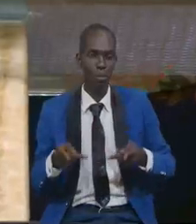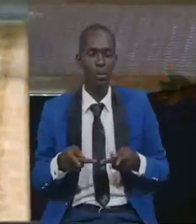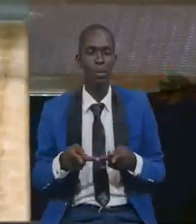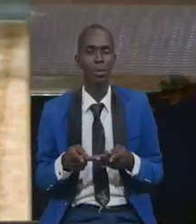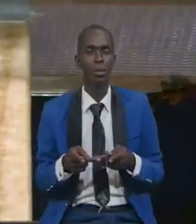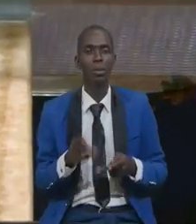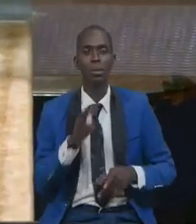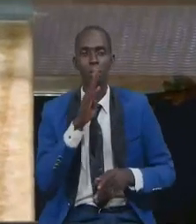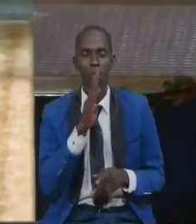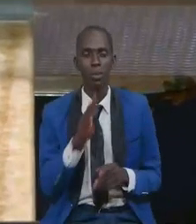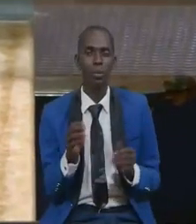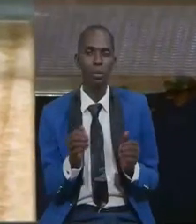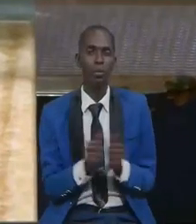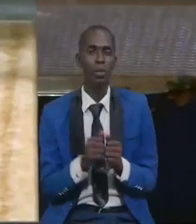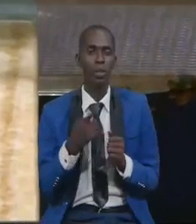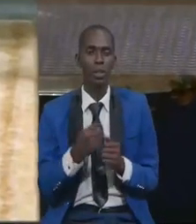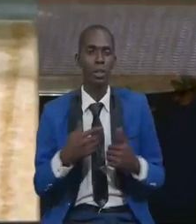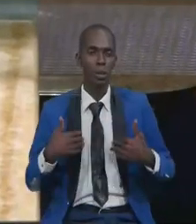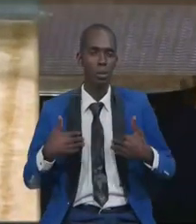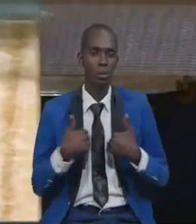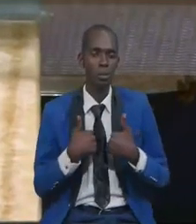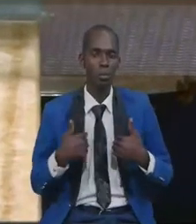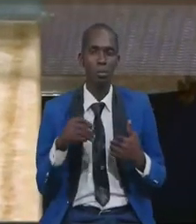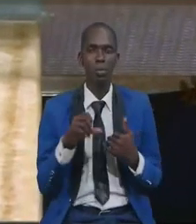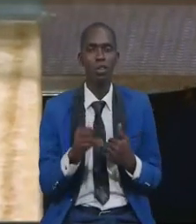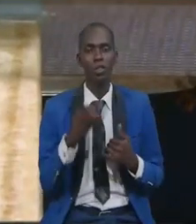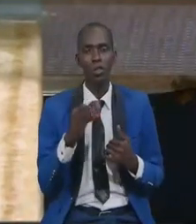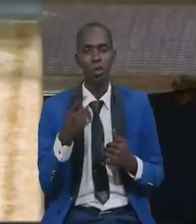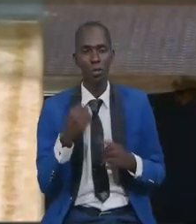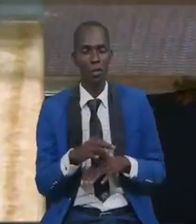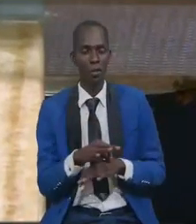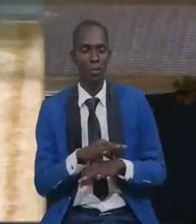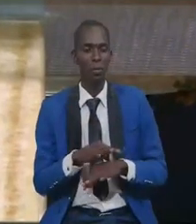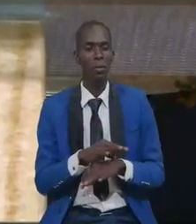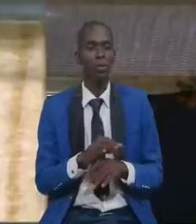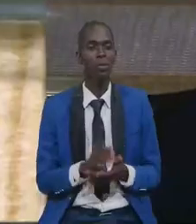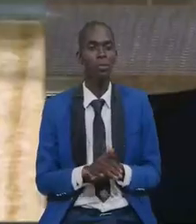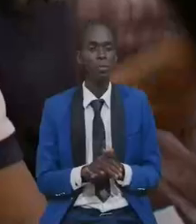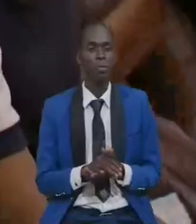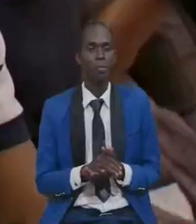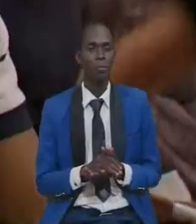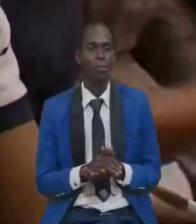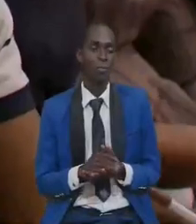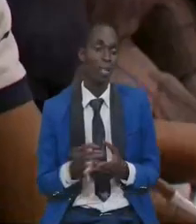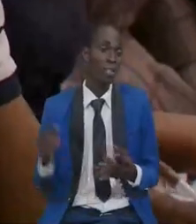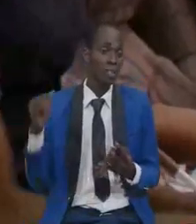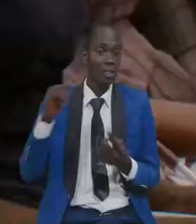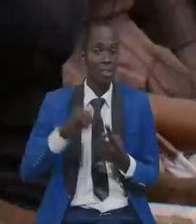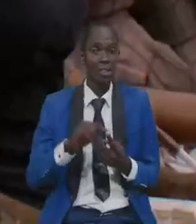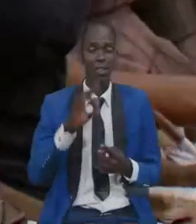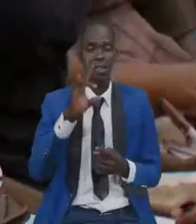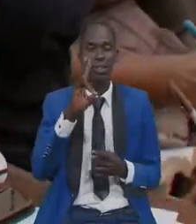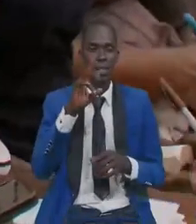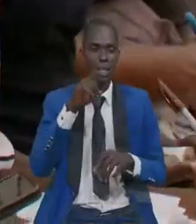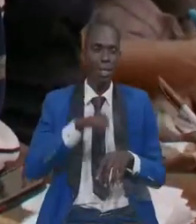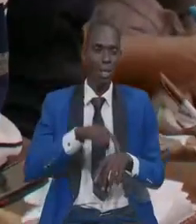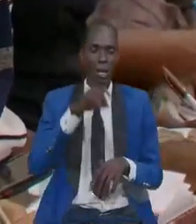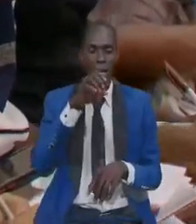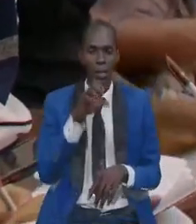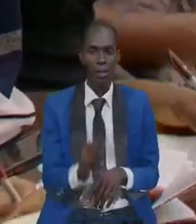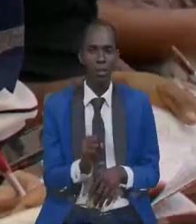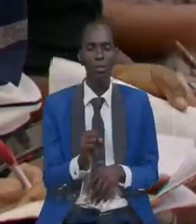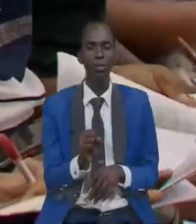et que son partage soit avec les bêtes des champs jusqu'à ce que 7 ans soient